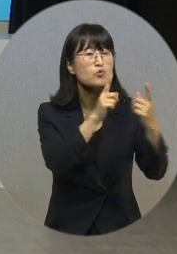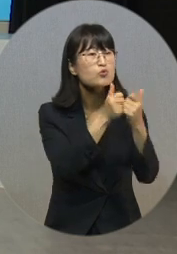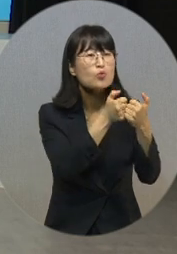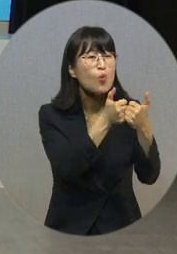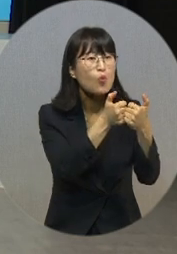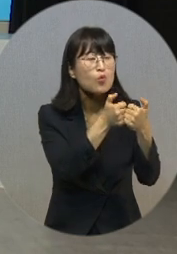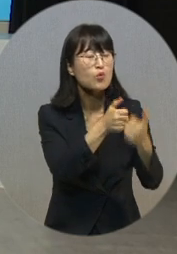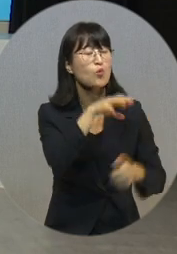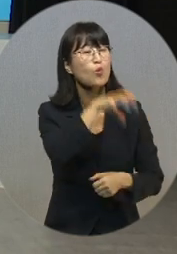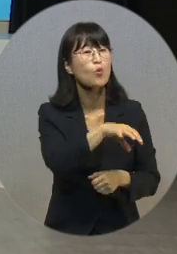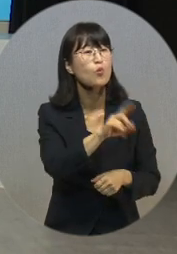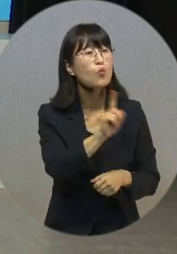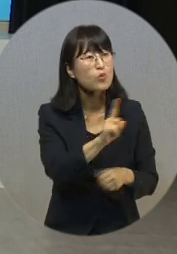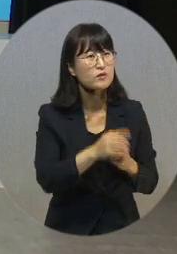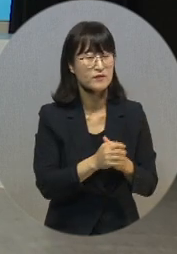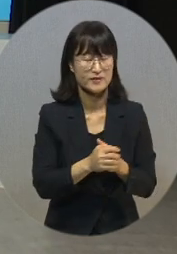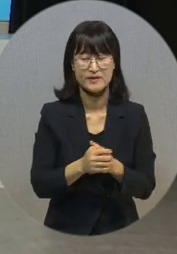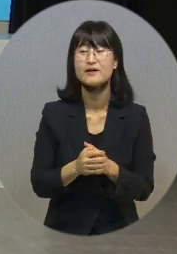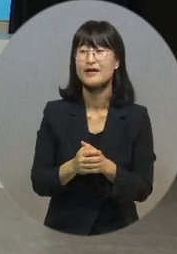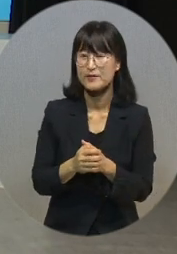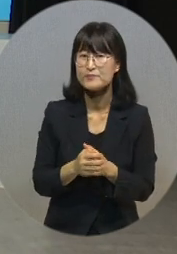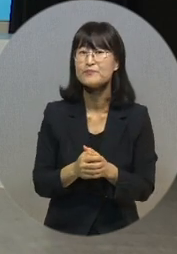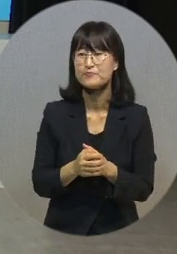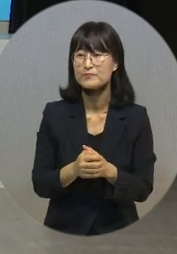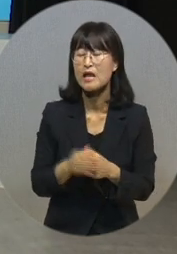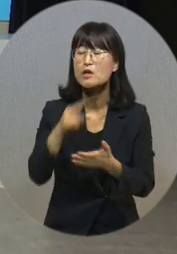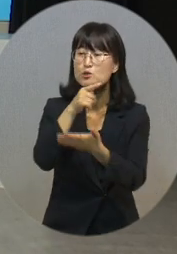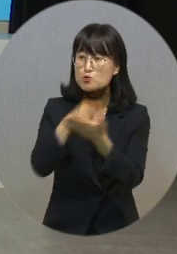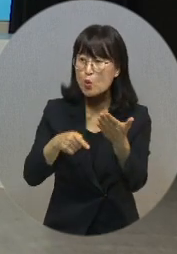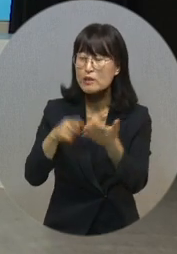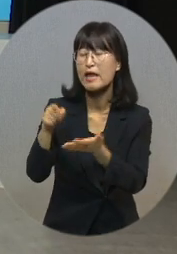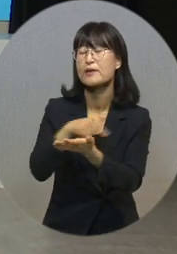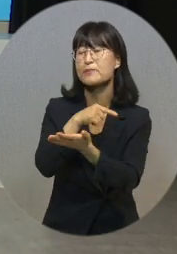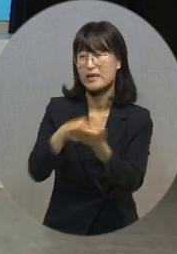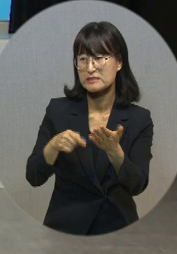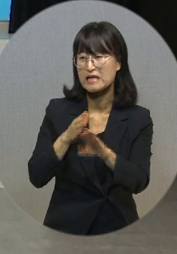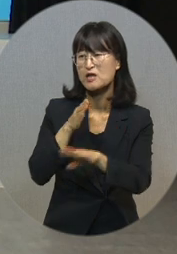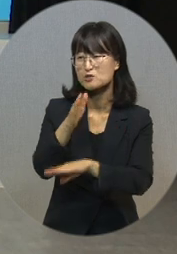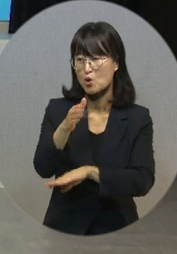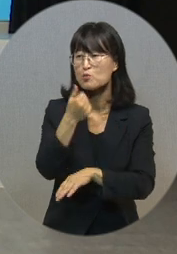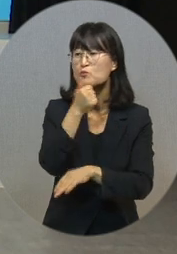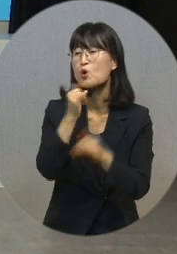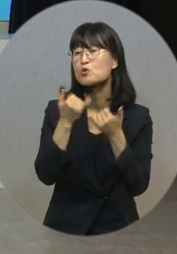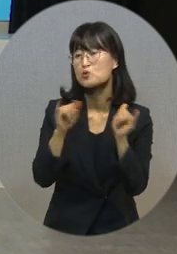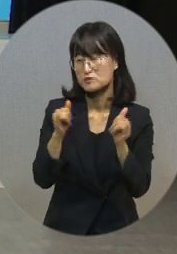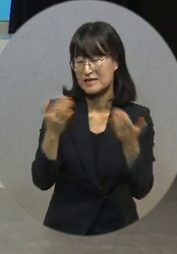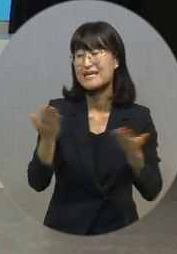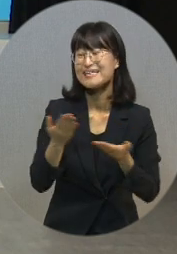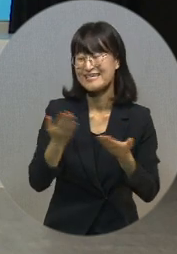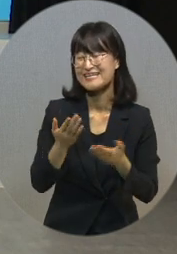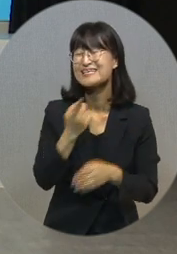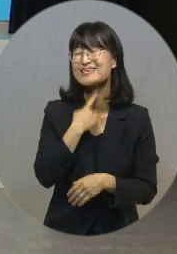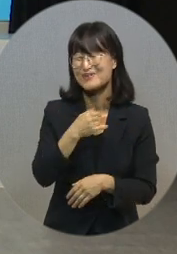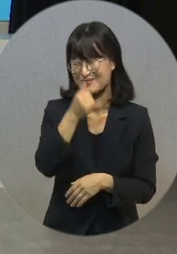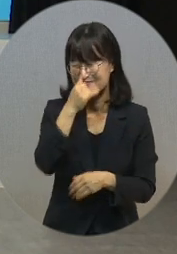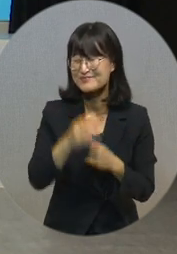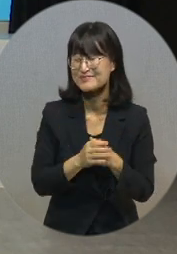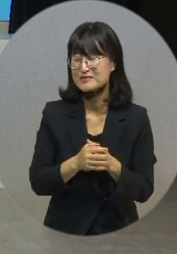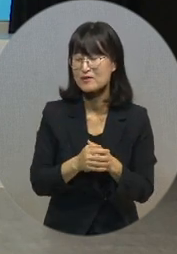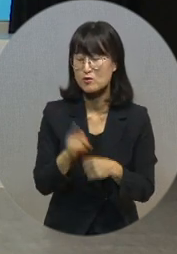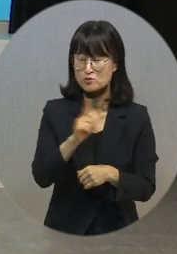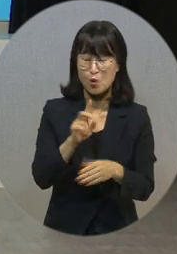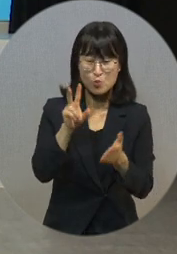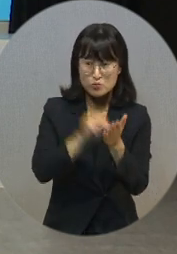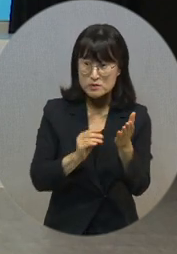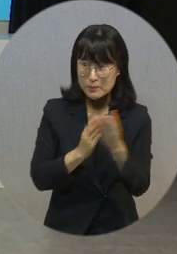이제 대한변호사협회 인증 이제 손해배상 전문 변호사로 네. 활동을 했었는데요. 그런 답답한 부분이 있으면 변호사를